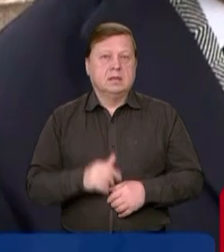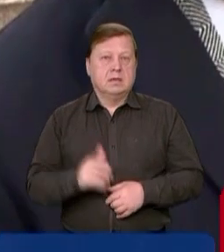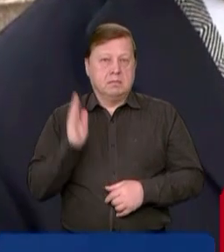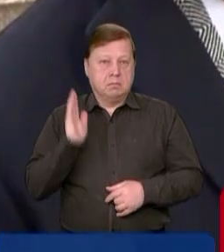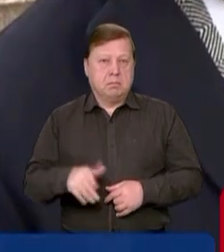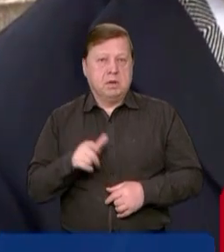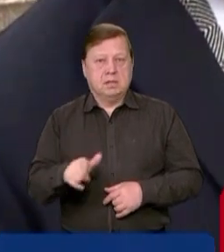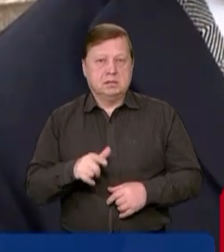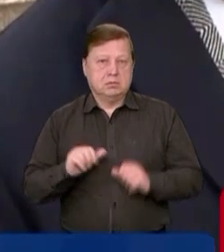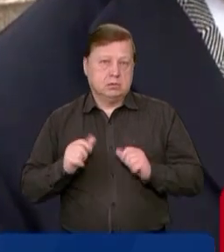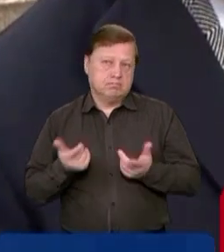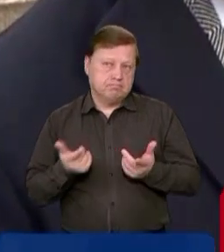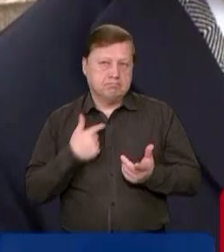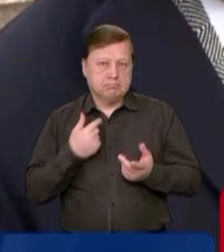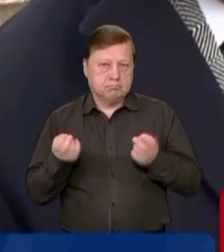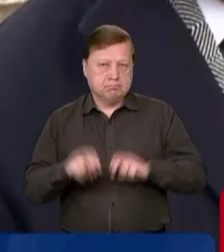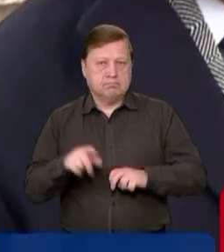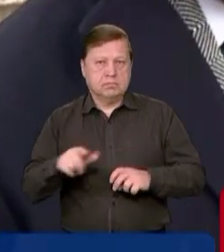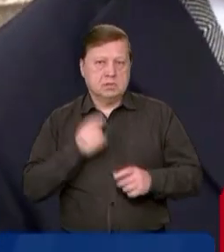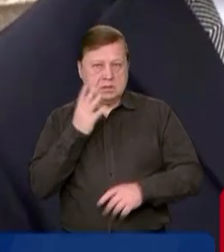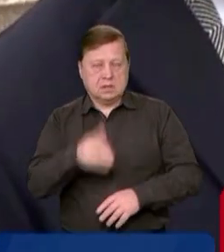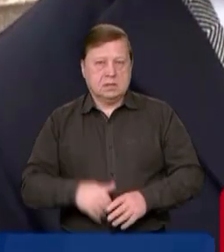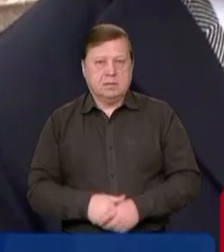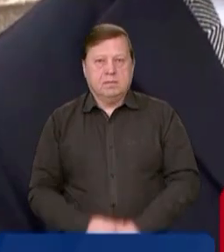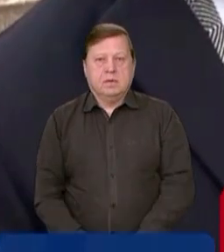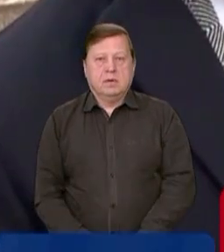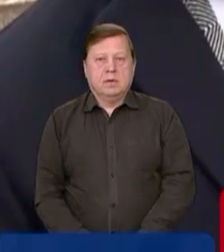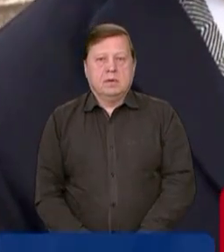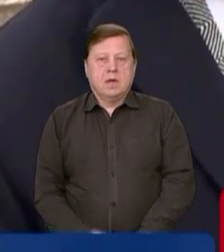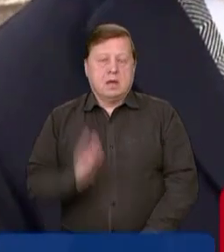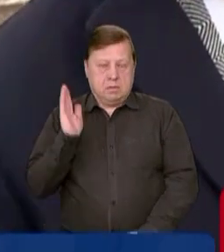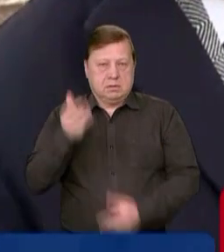publikacjami działania prawne, o których oczywiście będziemy informować.